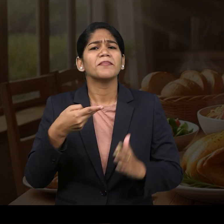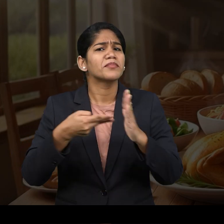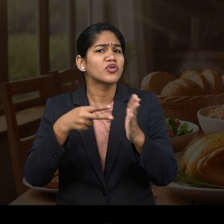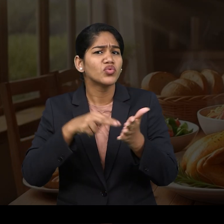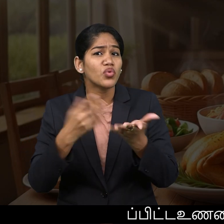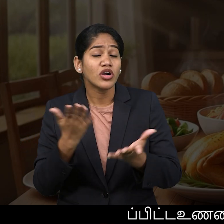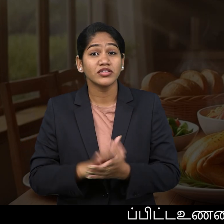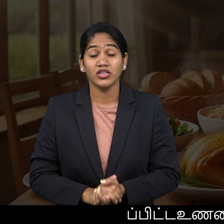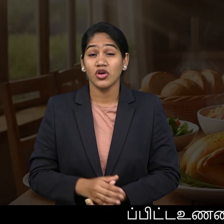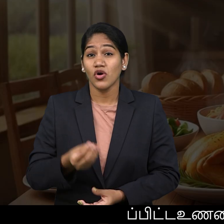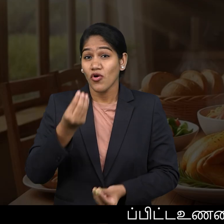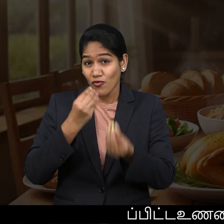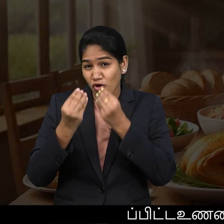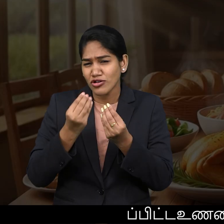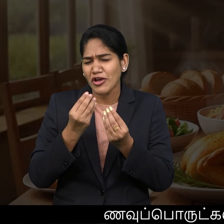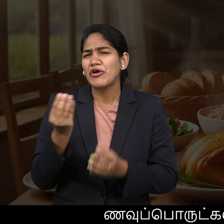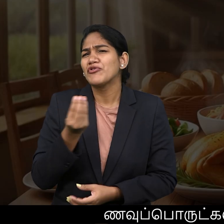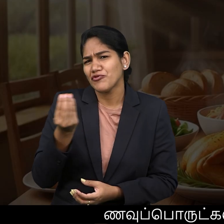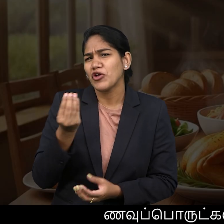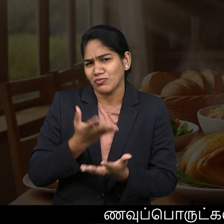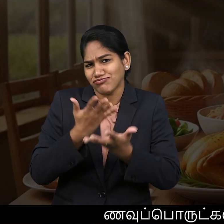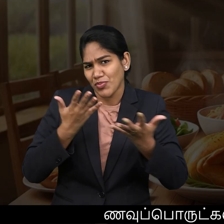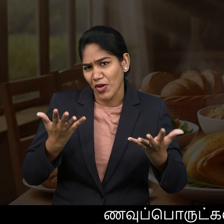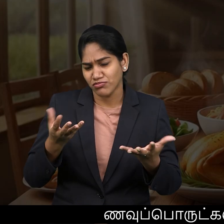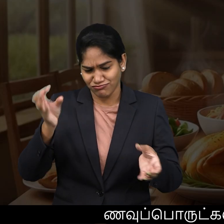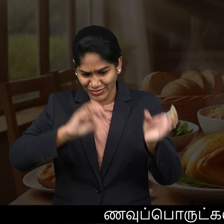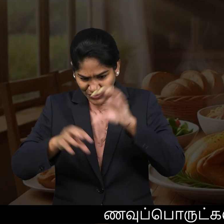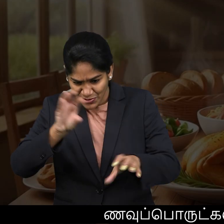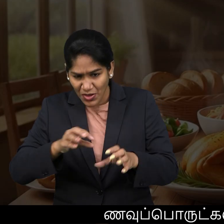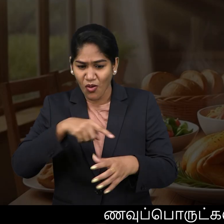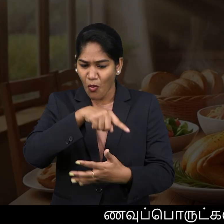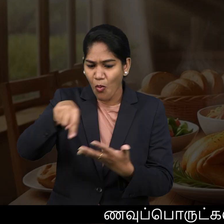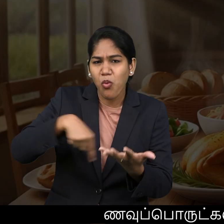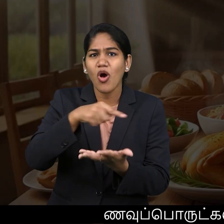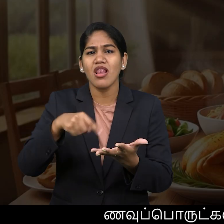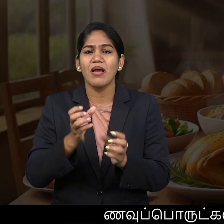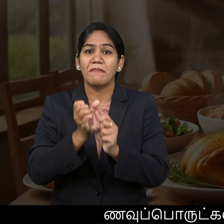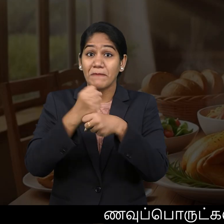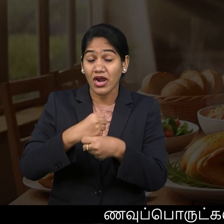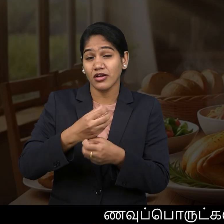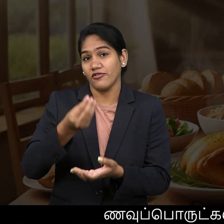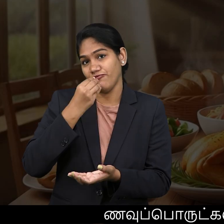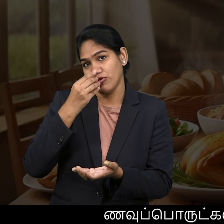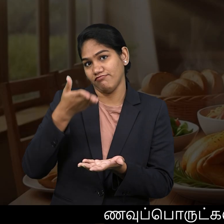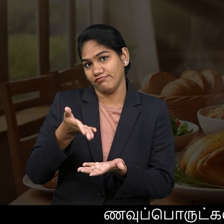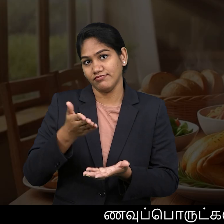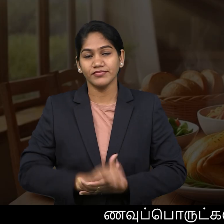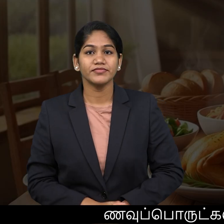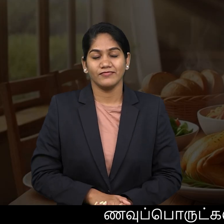ஒரு குறிப்பிட்ட உணவை உருவாக்க ஒரு சில உணவுப் பொருட்கள் இணைக்கப்படுகின்றன.